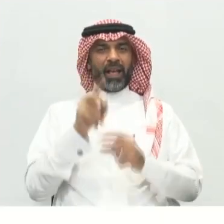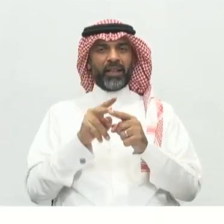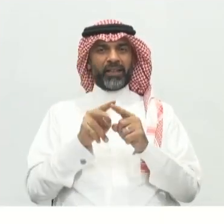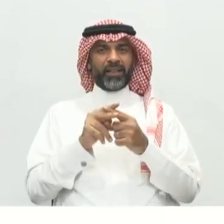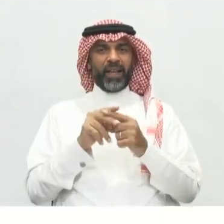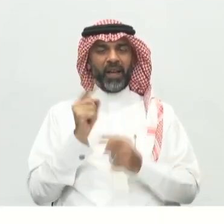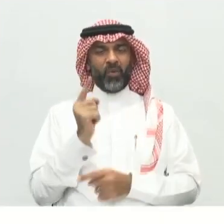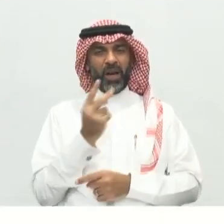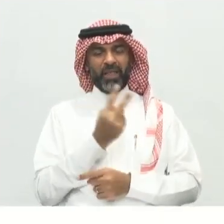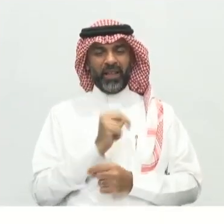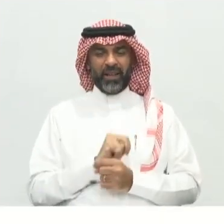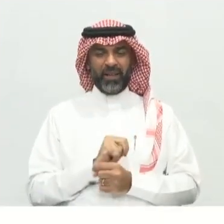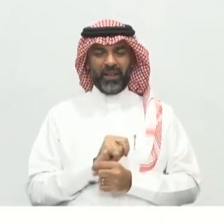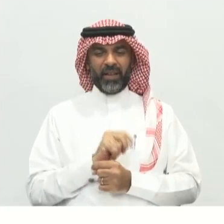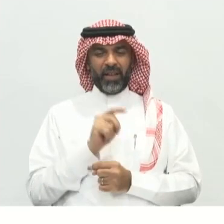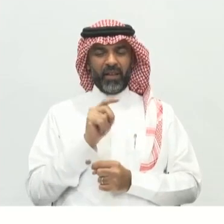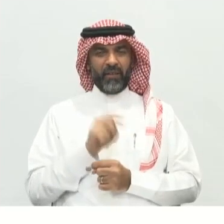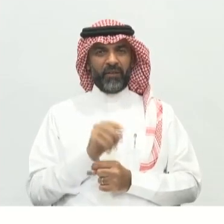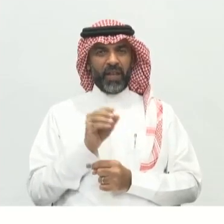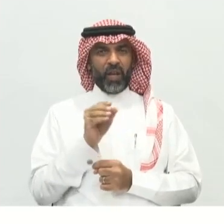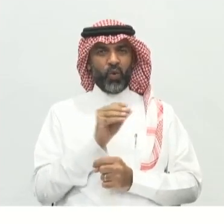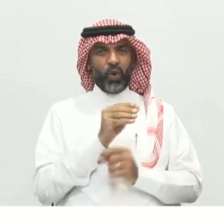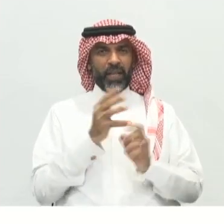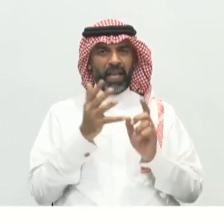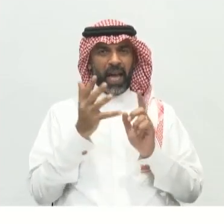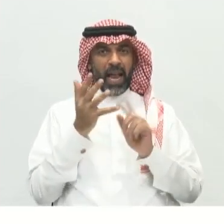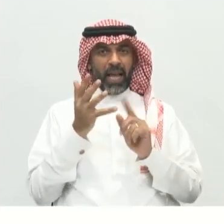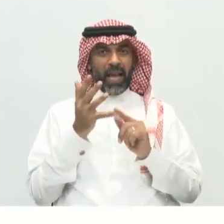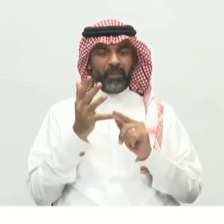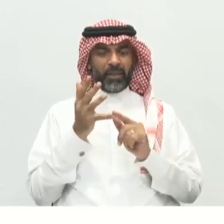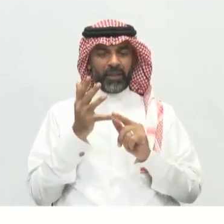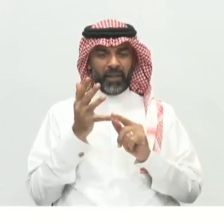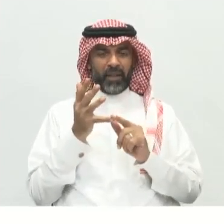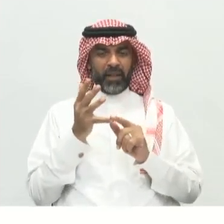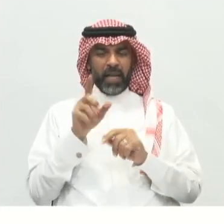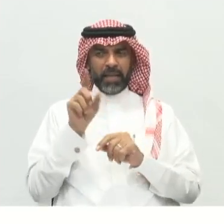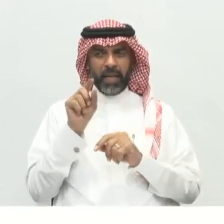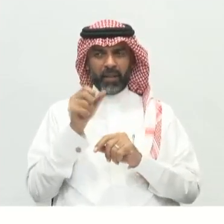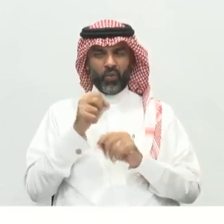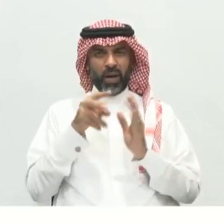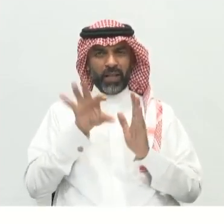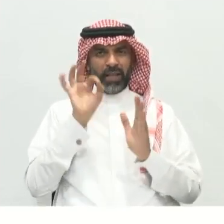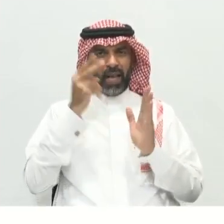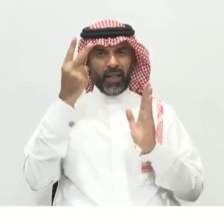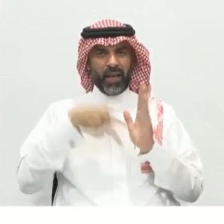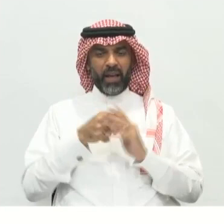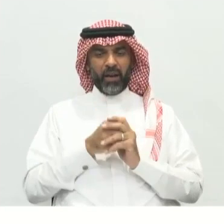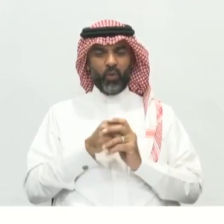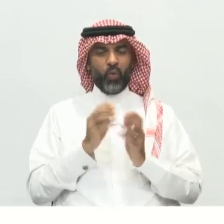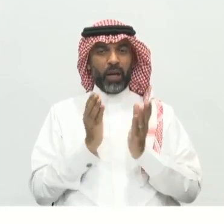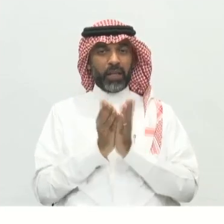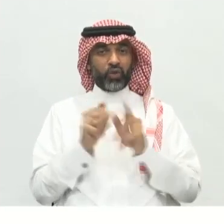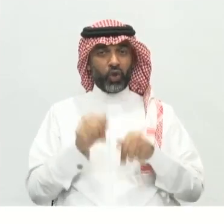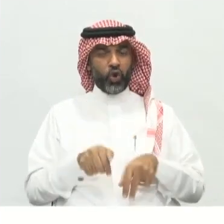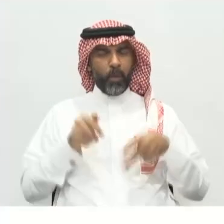واحد ا في الوحده الخامسه خوارزميات التحسين واتخاذ القرار وفي درسنا اليوم مشروع